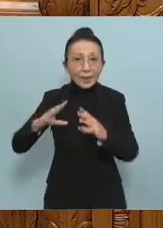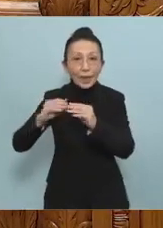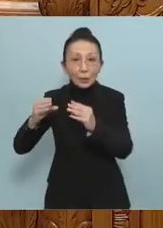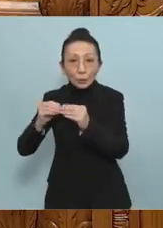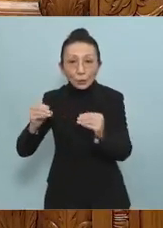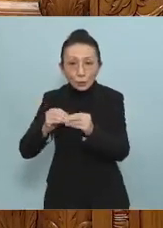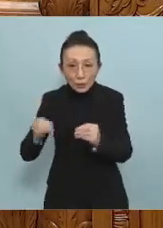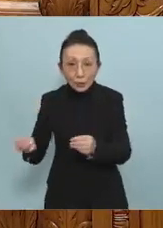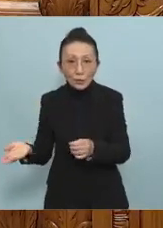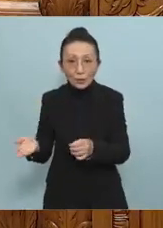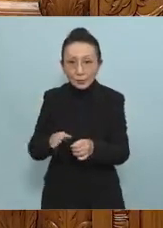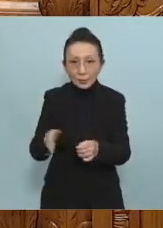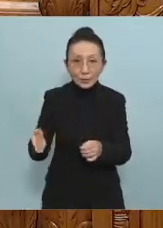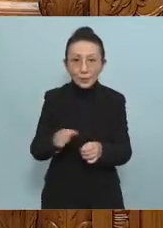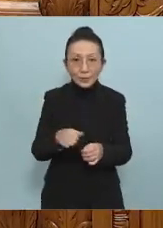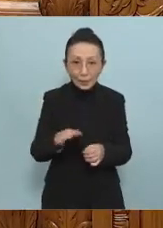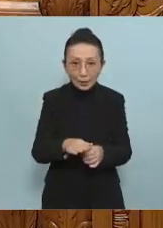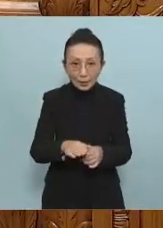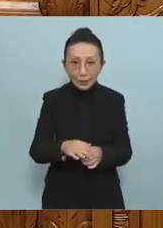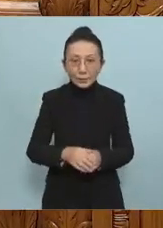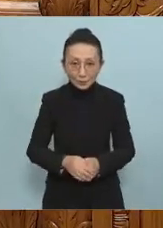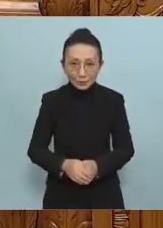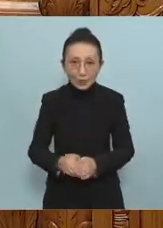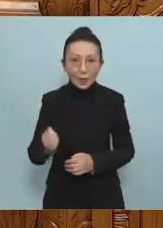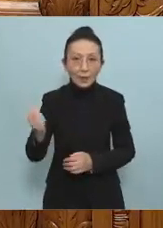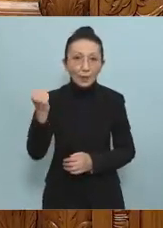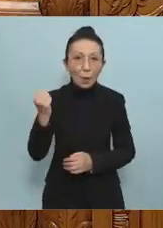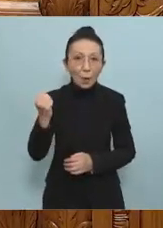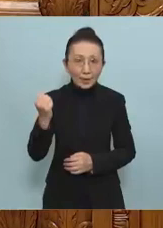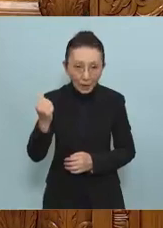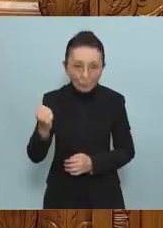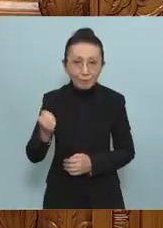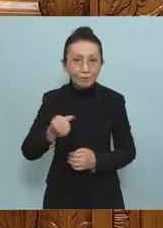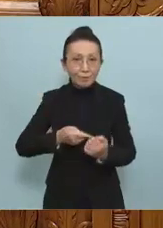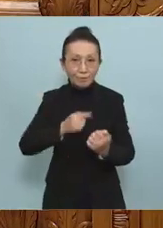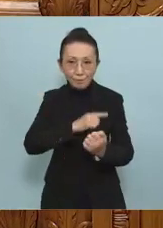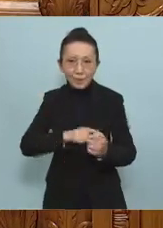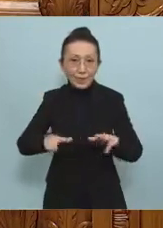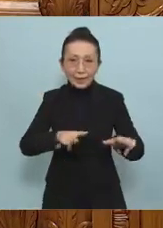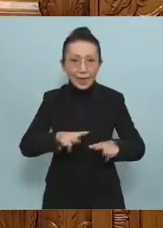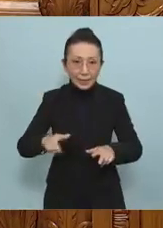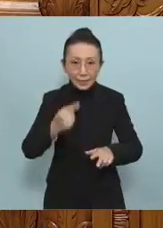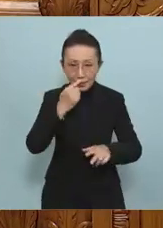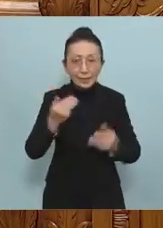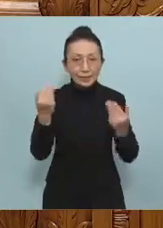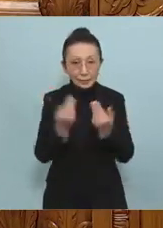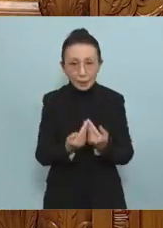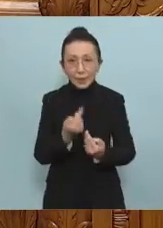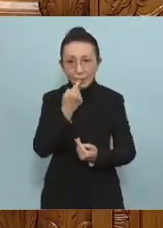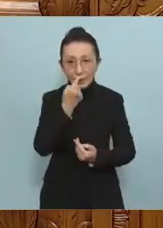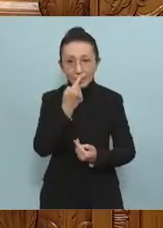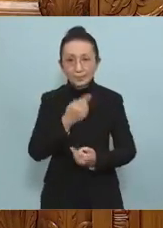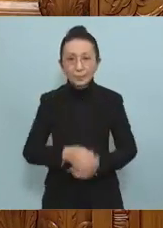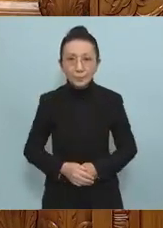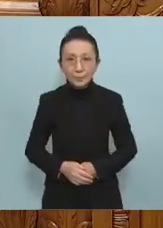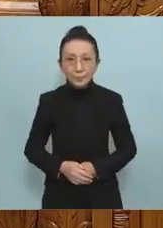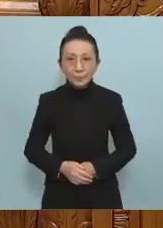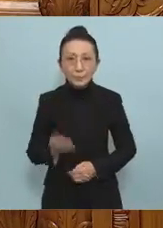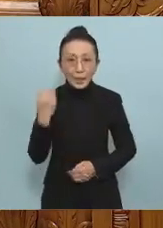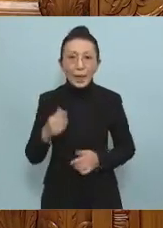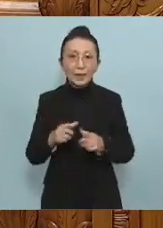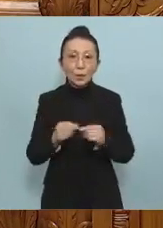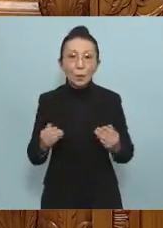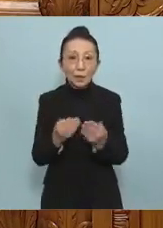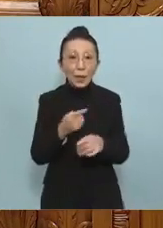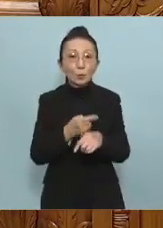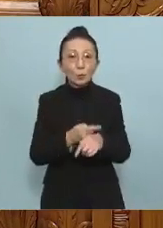聞く耳持たない強権政治と、我が党は断固として対決します。日本学術会議の任命